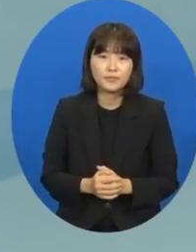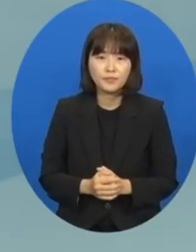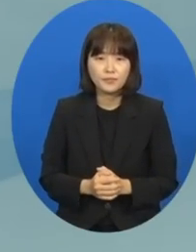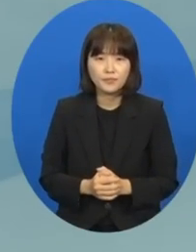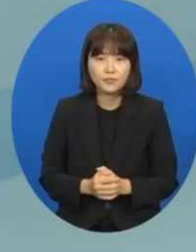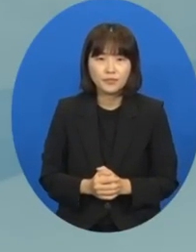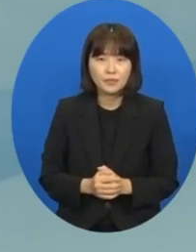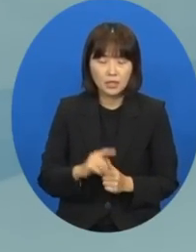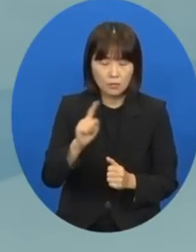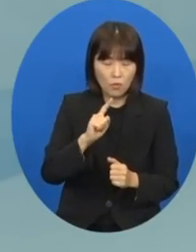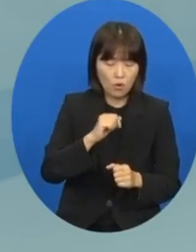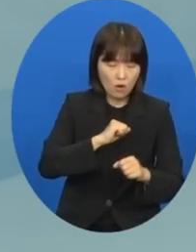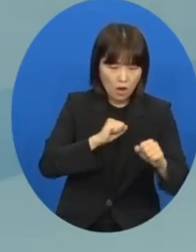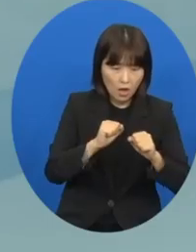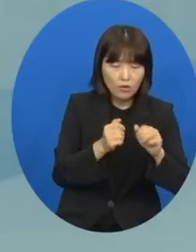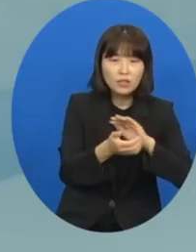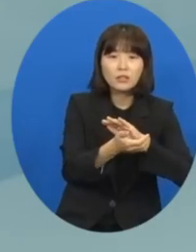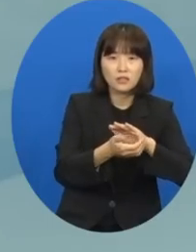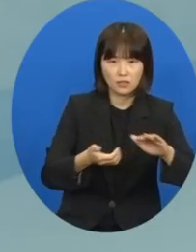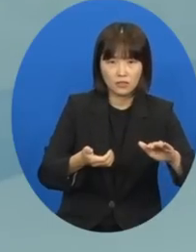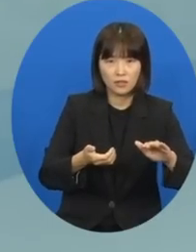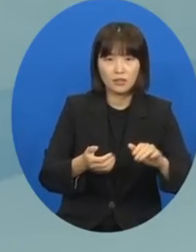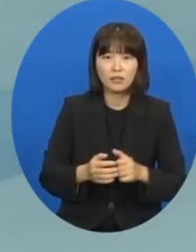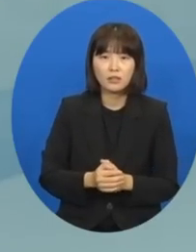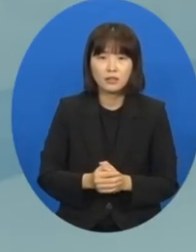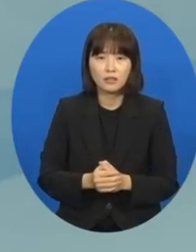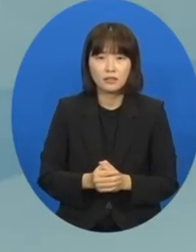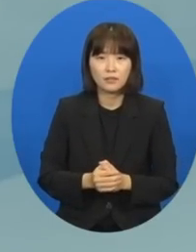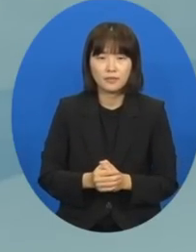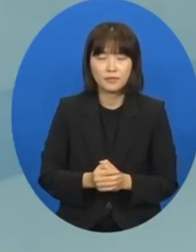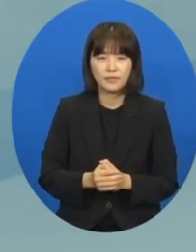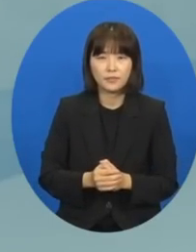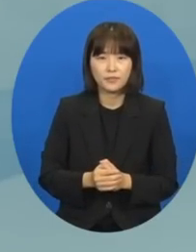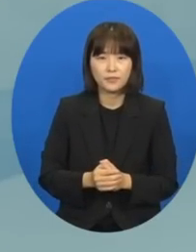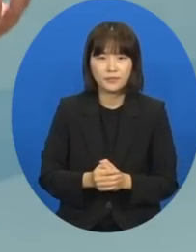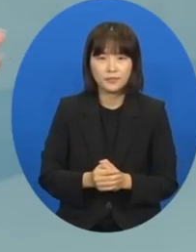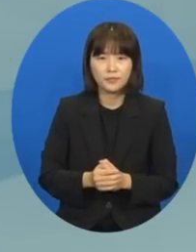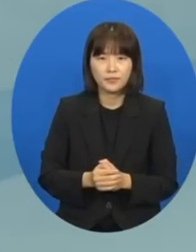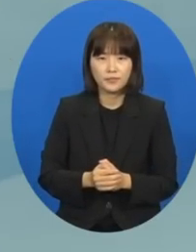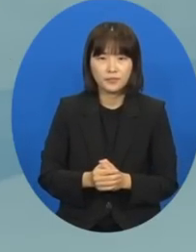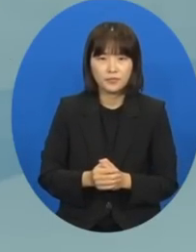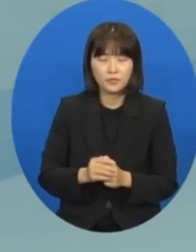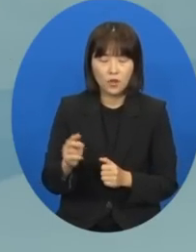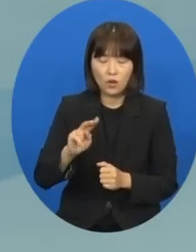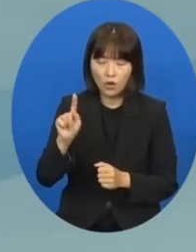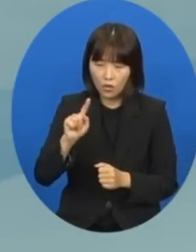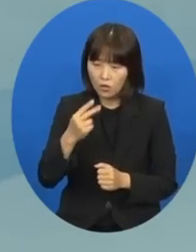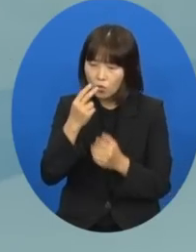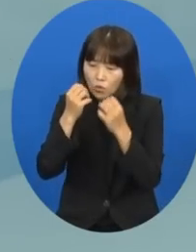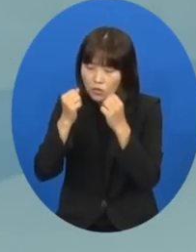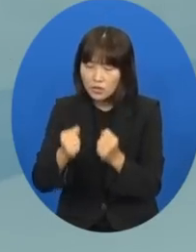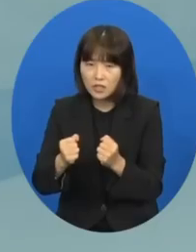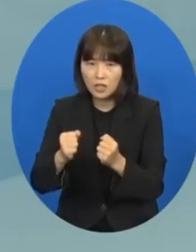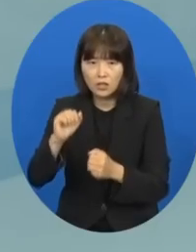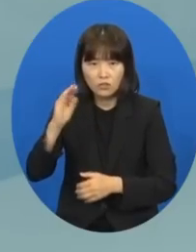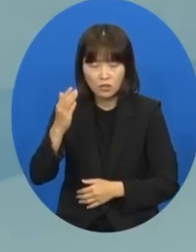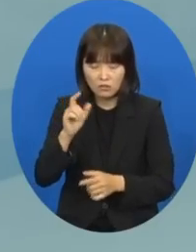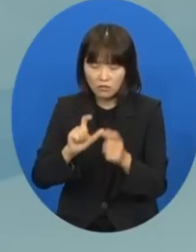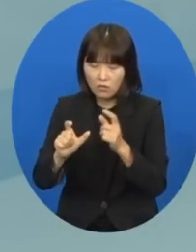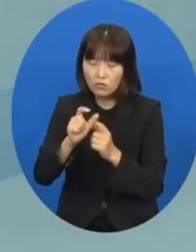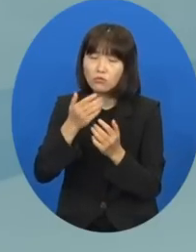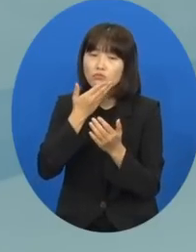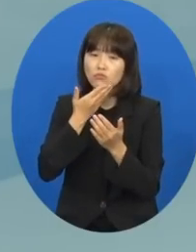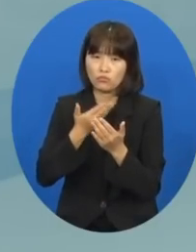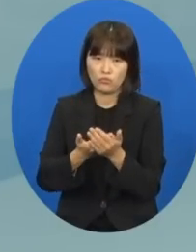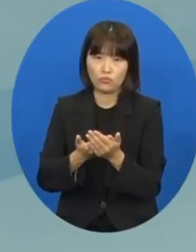무엇을 하기 전에, doing이기 전에 being, 어떤 존재가 되는 것이 훨씬 더 중요한